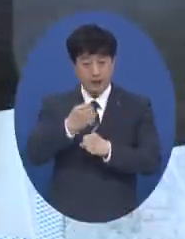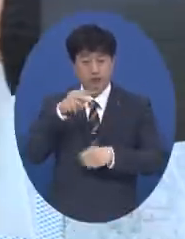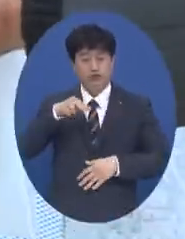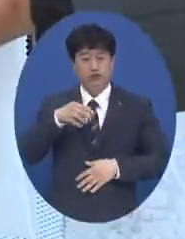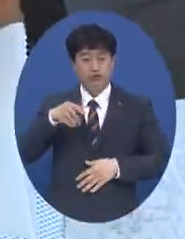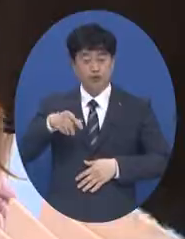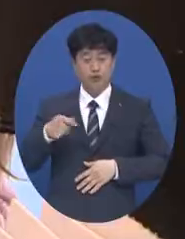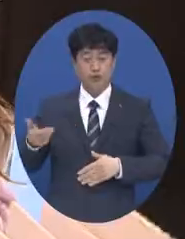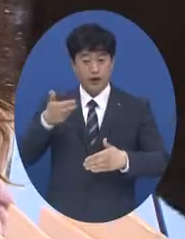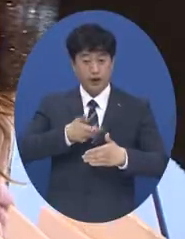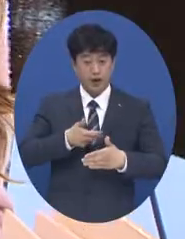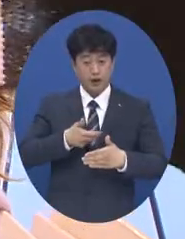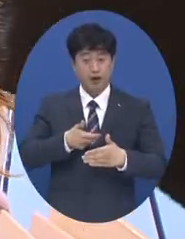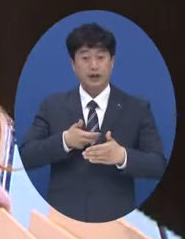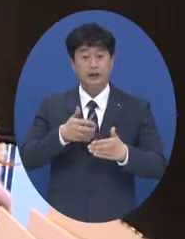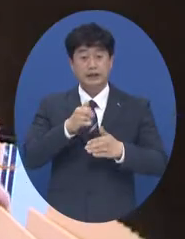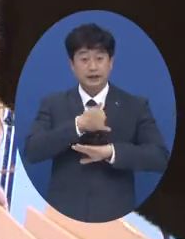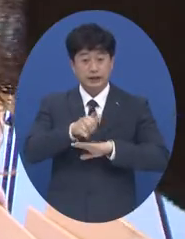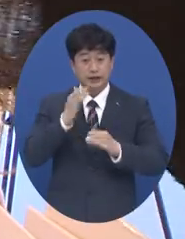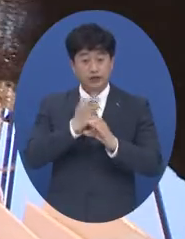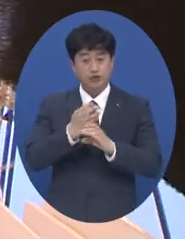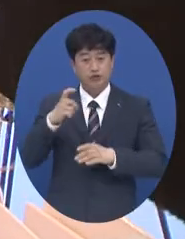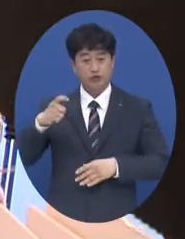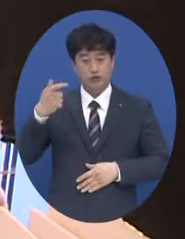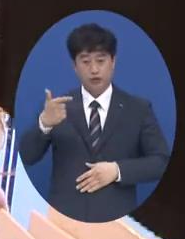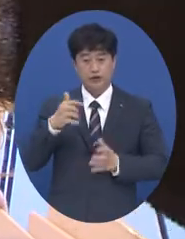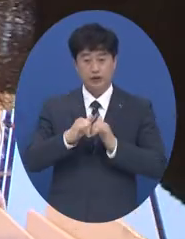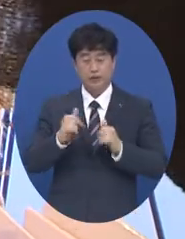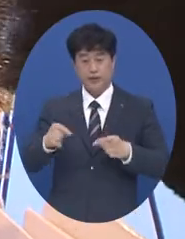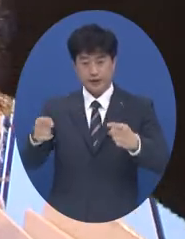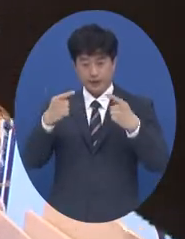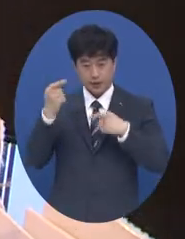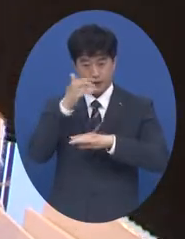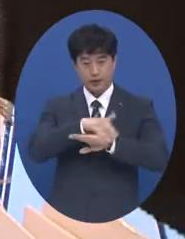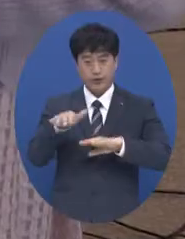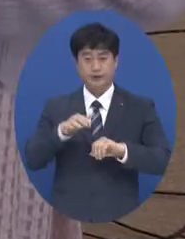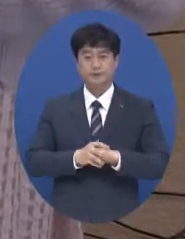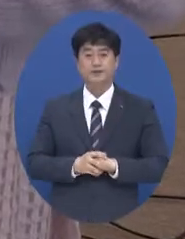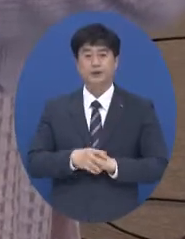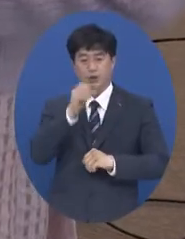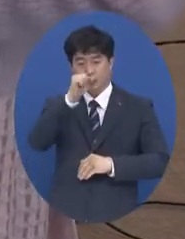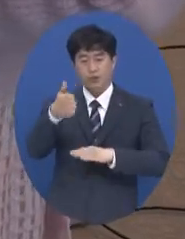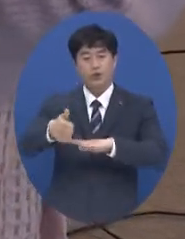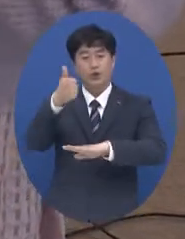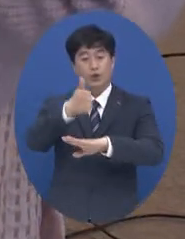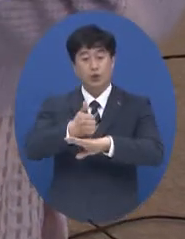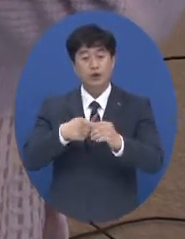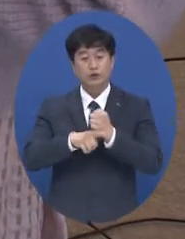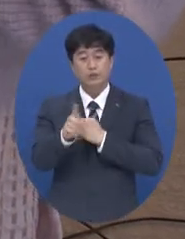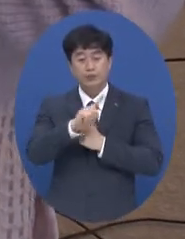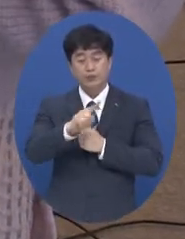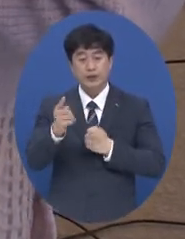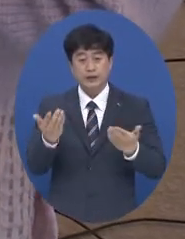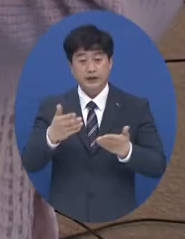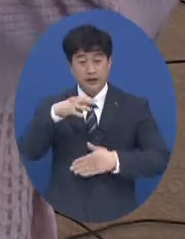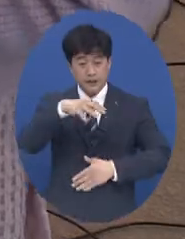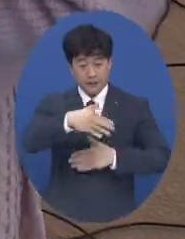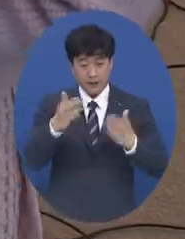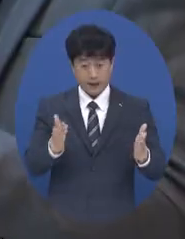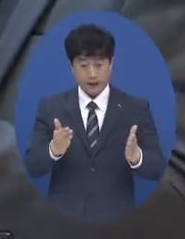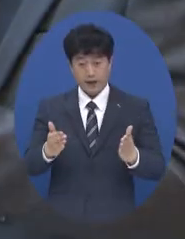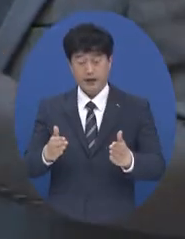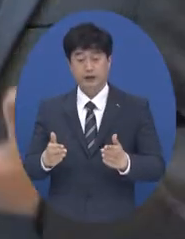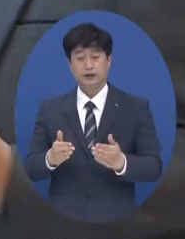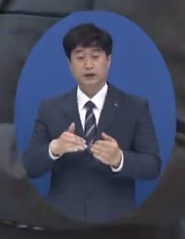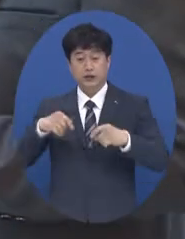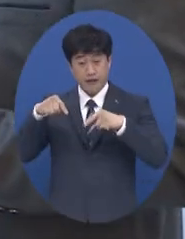디자이너들 중 16명이 서울 패션 위크에 참여 하게 됐기 때문입니다 좋은 성과를 낸 건 작업실과 역량강화